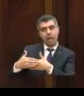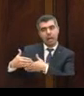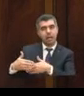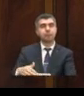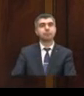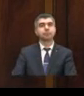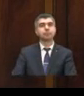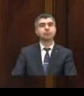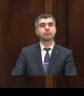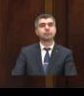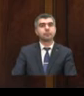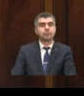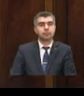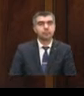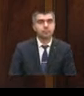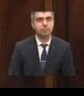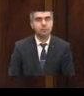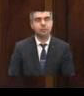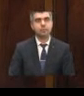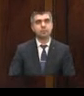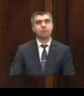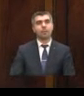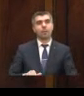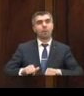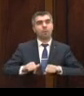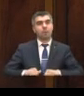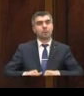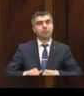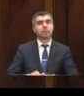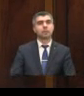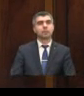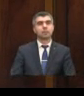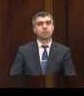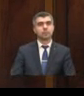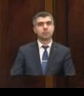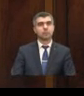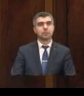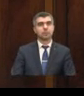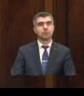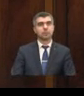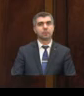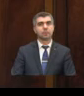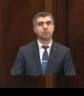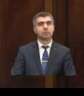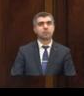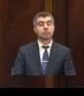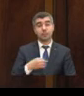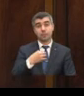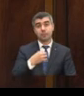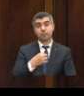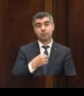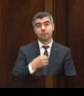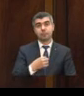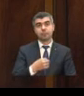سيد الوزير، كان بدنا أننا